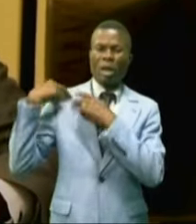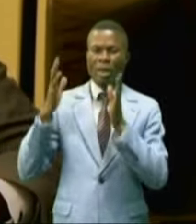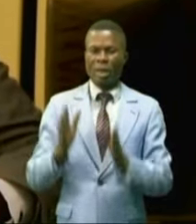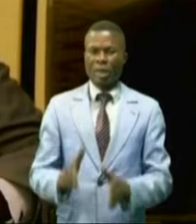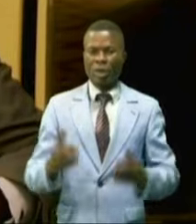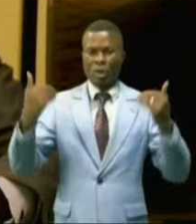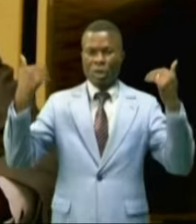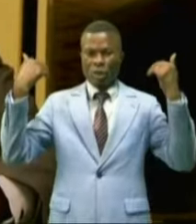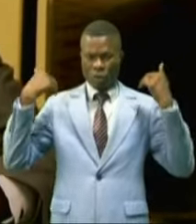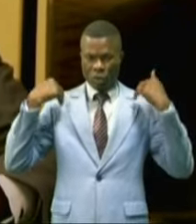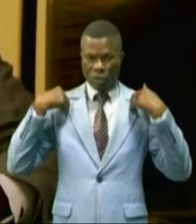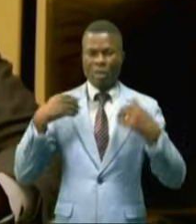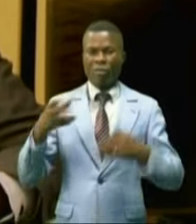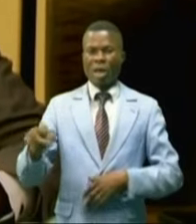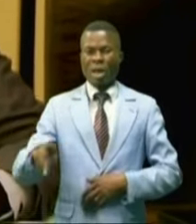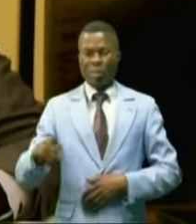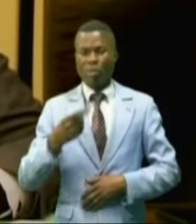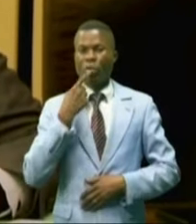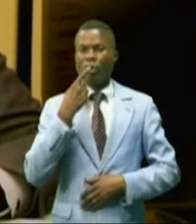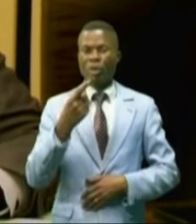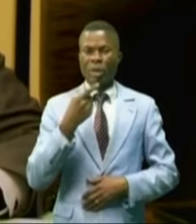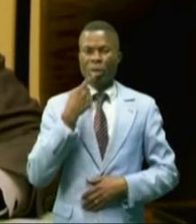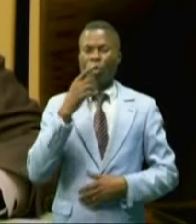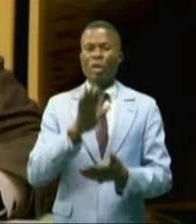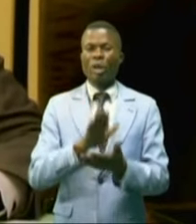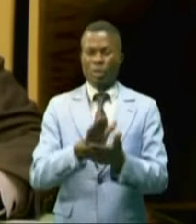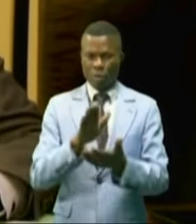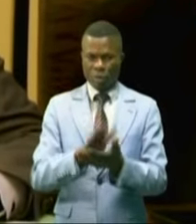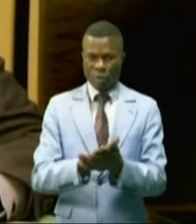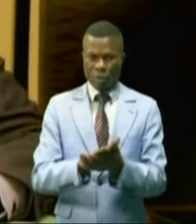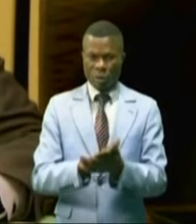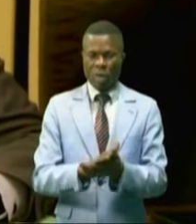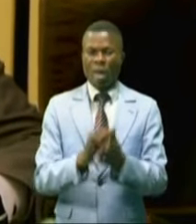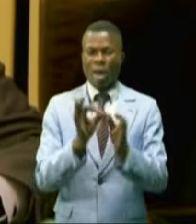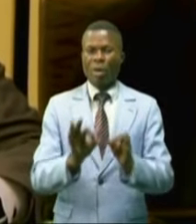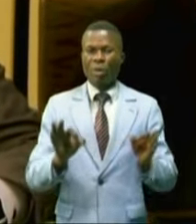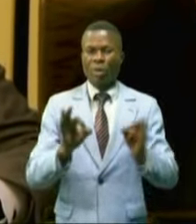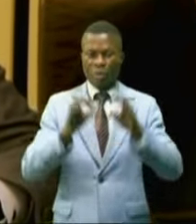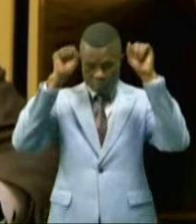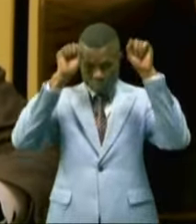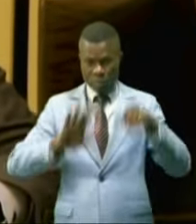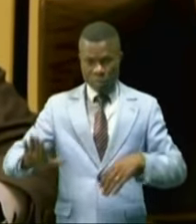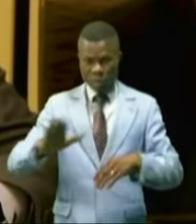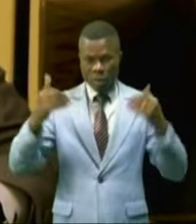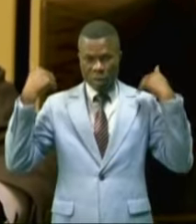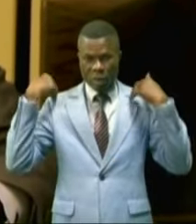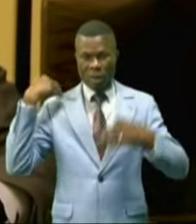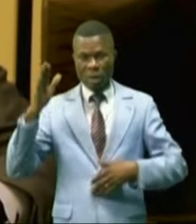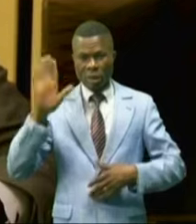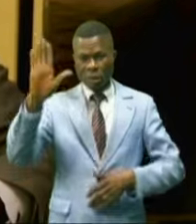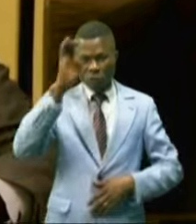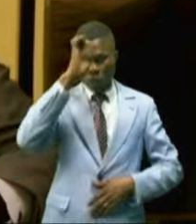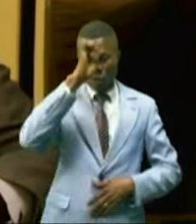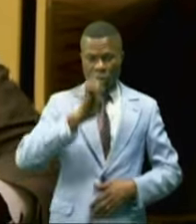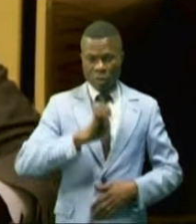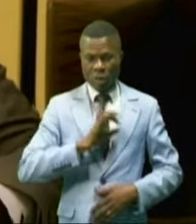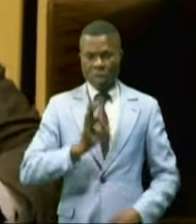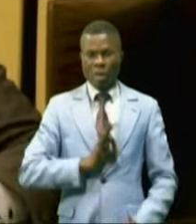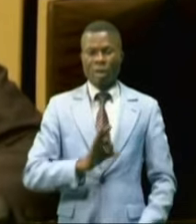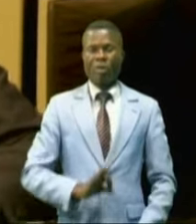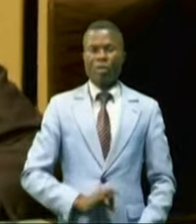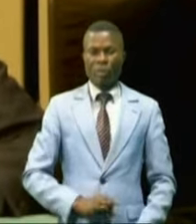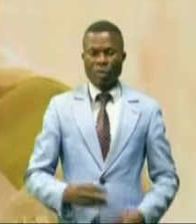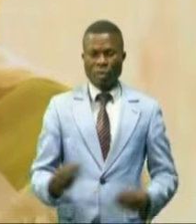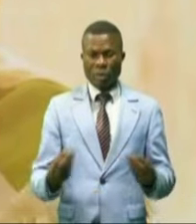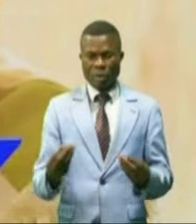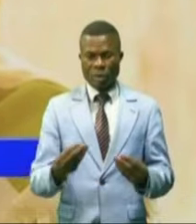de l'autorité provinciale qui a eu des mots justes pour rendre ses hommages les plus déférents au président de la République, chef de l'État, son Excellence Félix-Antoine Tshisekedi Tshilombo,